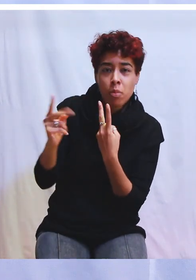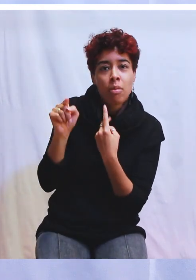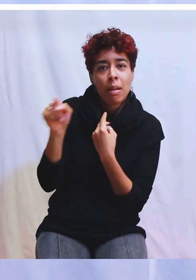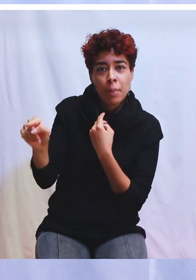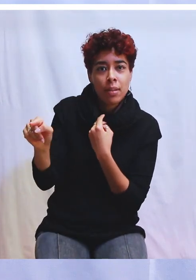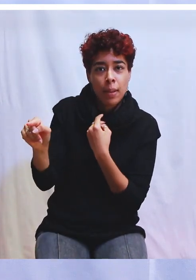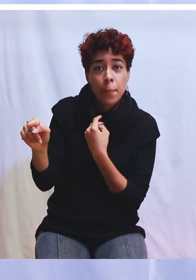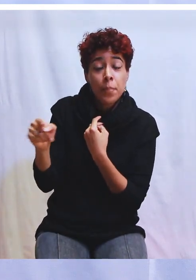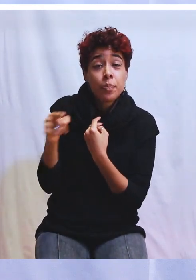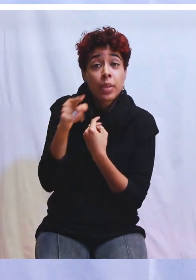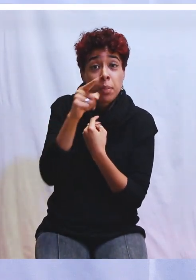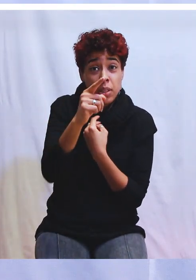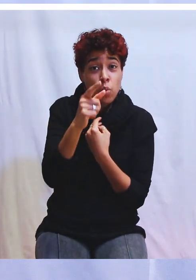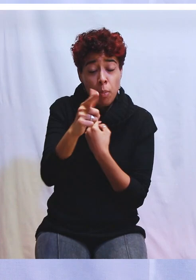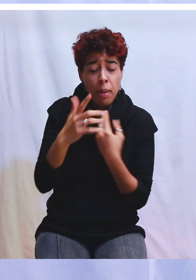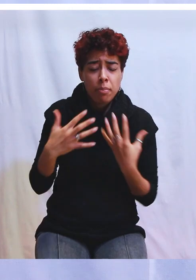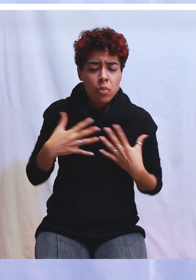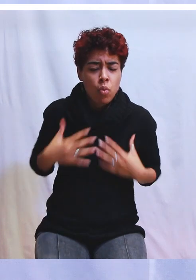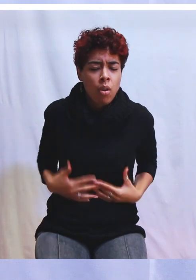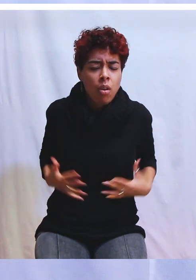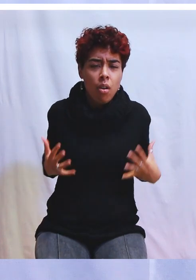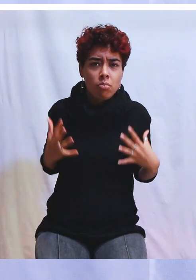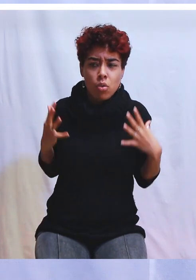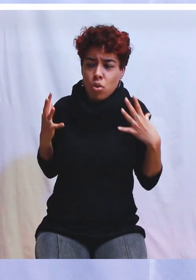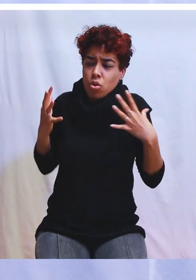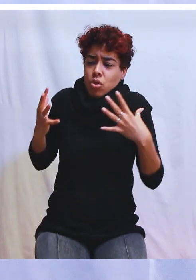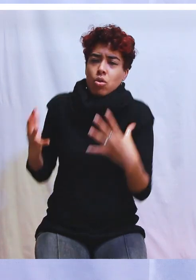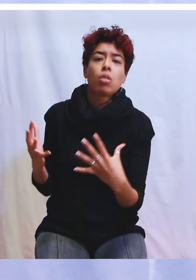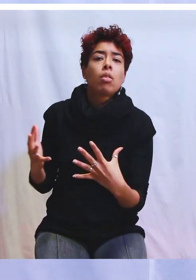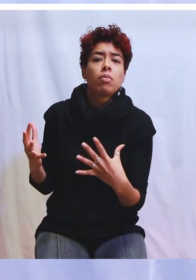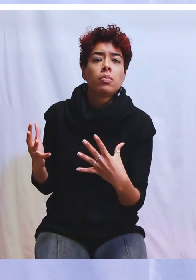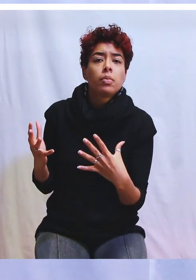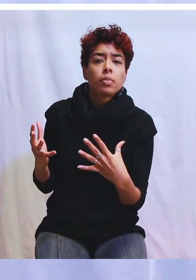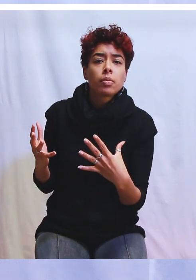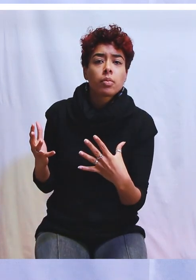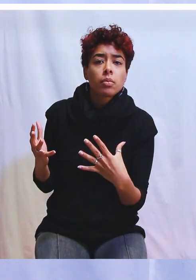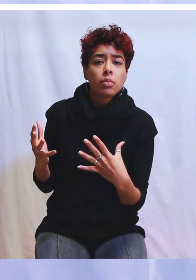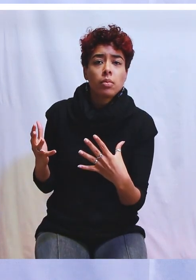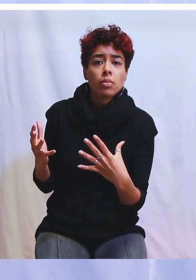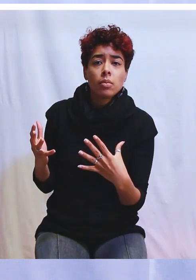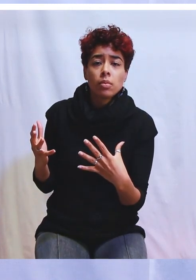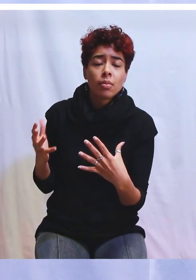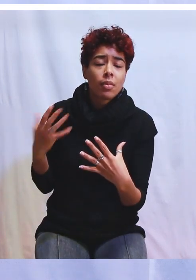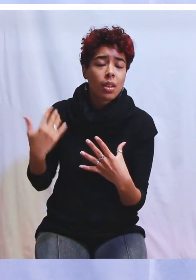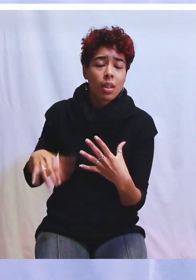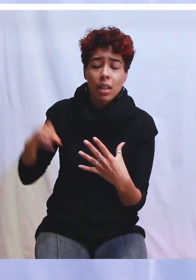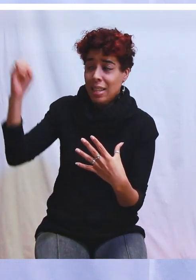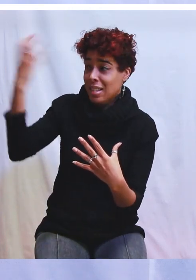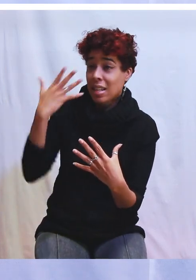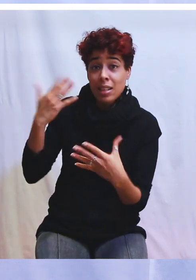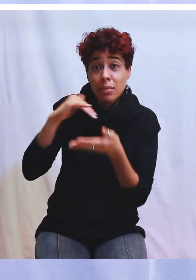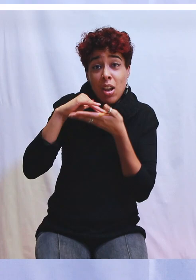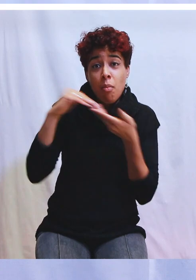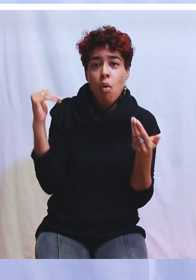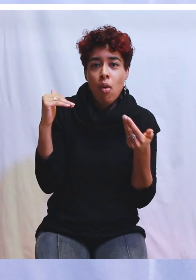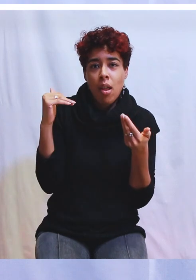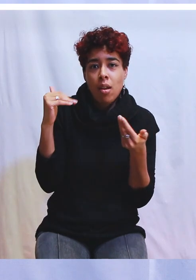Parce que quand tu commences à te donner pour la personne, comme Jésus-Christ s'est donné pour nous, eh bien, c'est le Saint-Esprit qui prend le